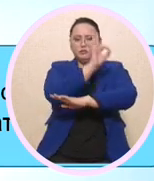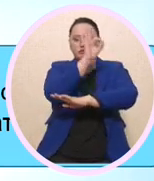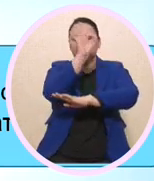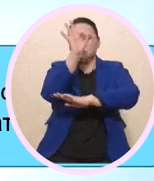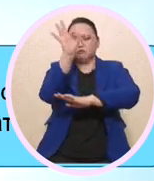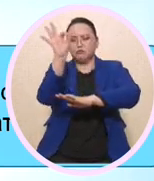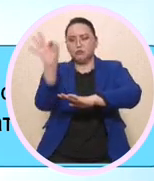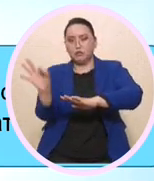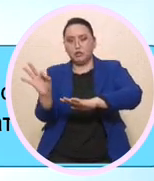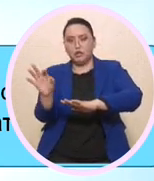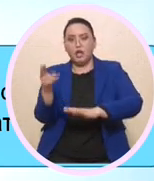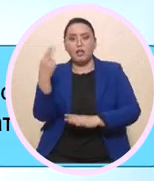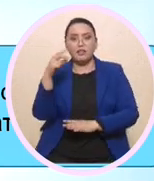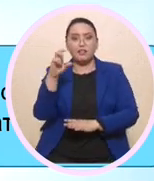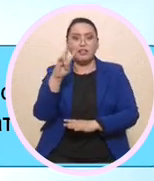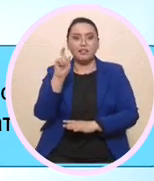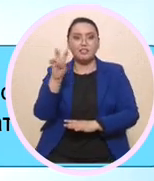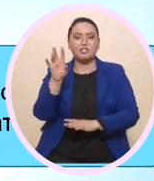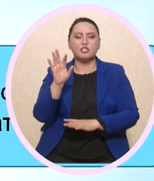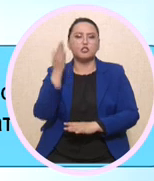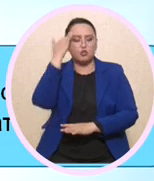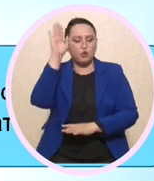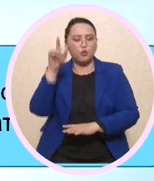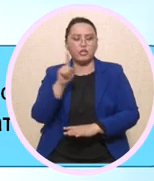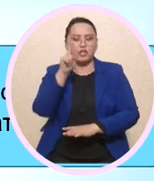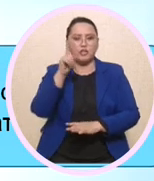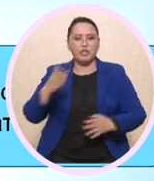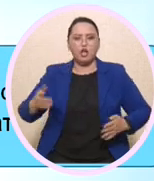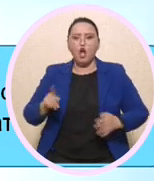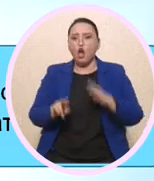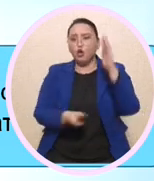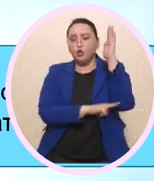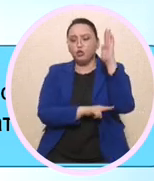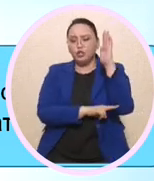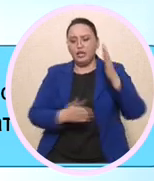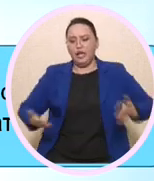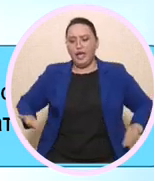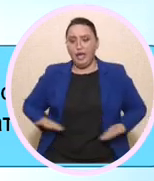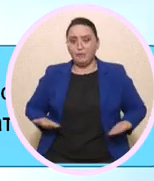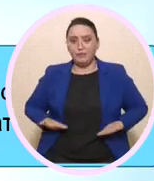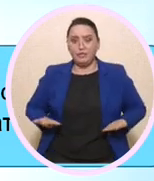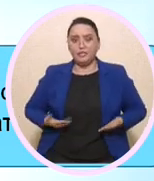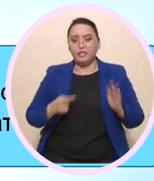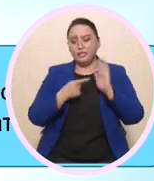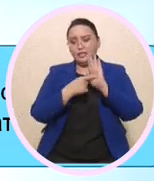Өөрөөр хэлбэл нэг өдрийн наран доор дэнзэн өвгний нэг насны нар нь гэрэлтсэн юм.